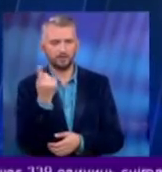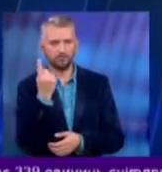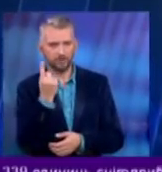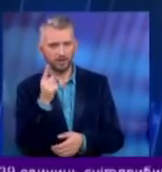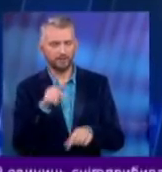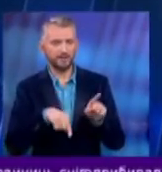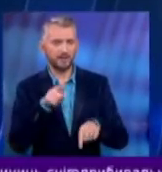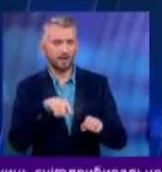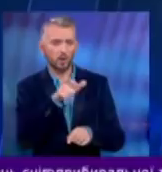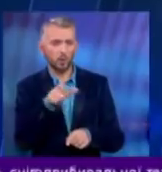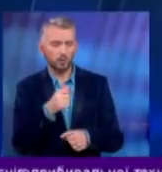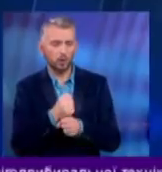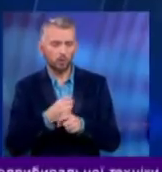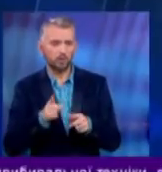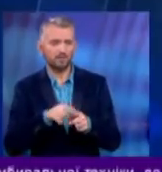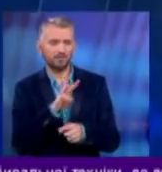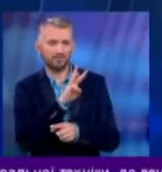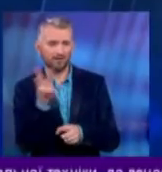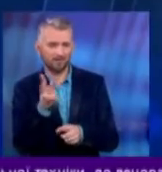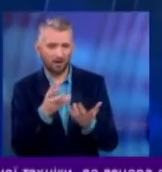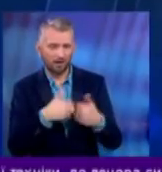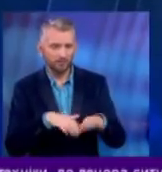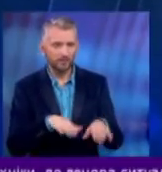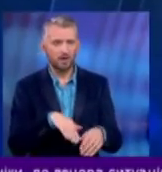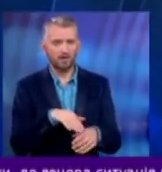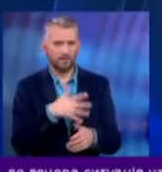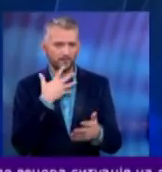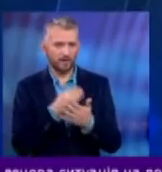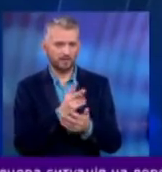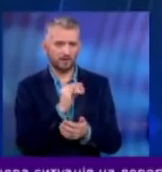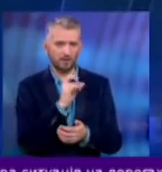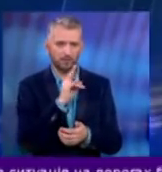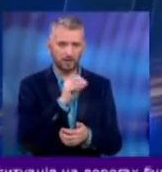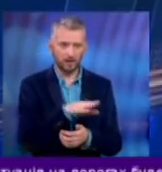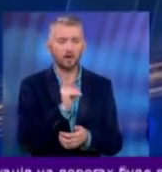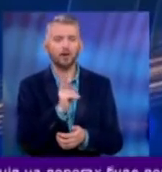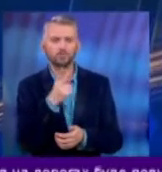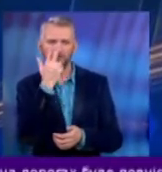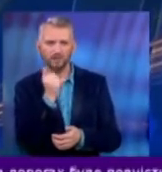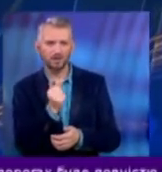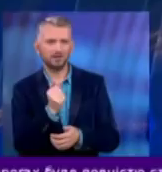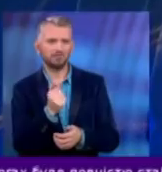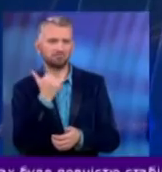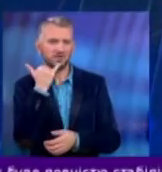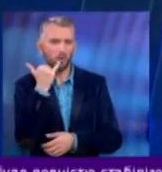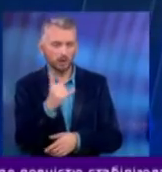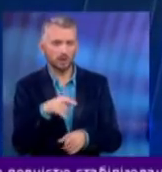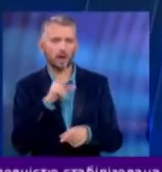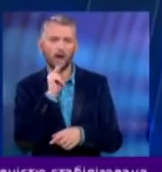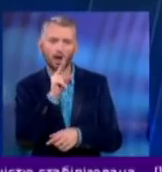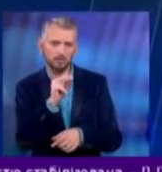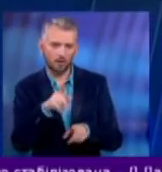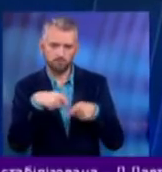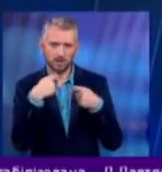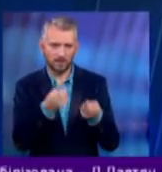Деякі люди роблять це на сайті, у кабінетах власних, а деякі звикли, як то кажуть, дзвонити і передавати в телефонному